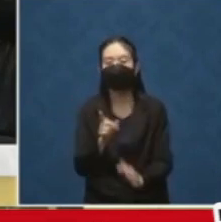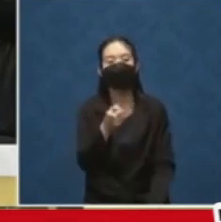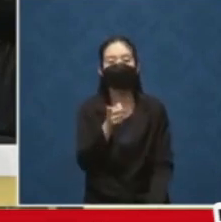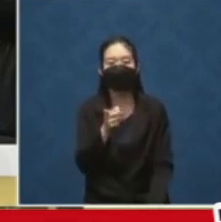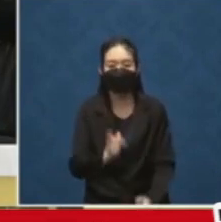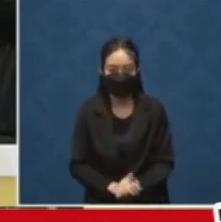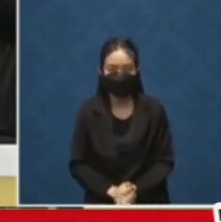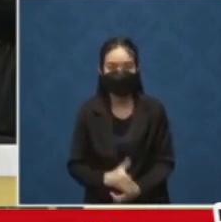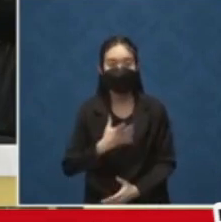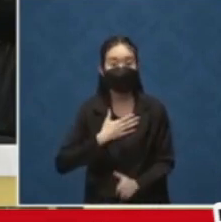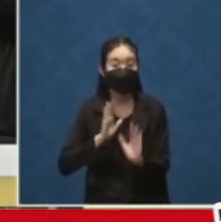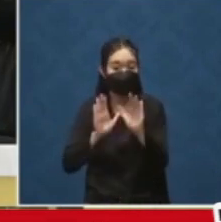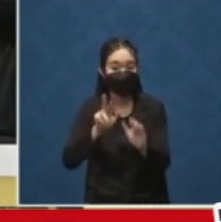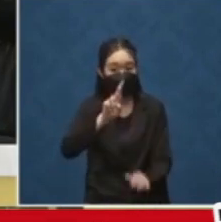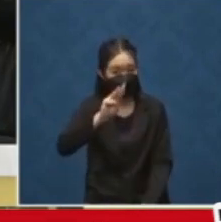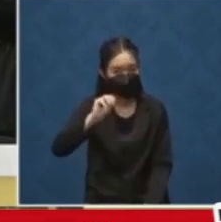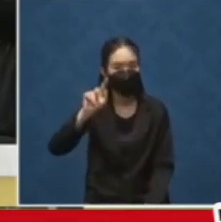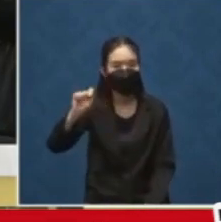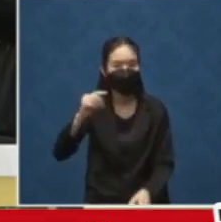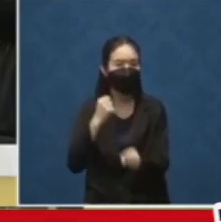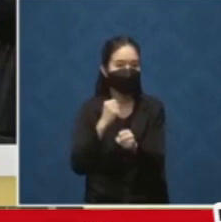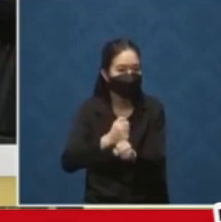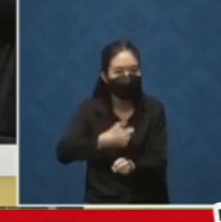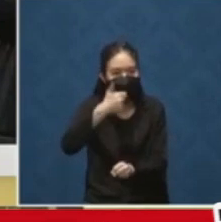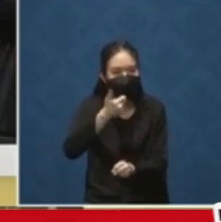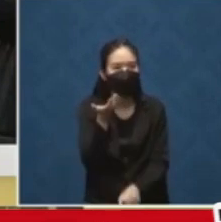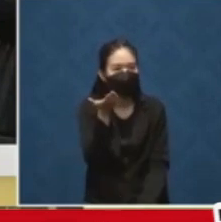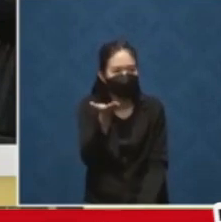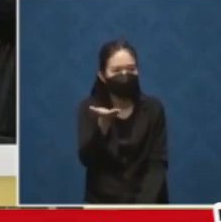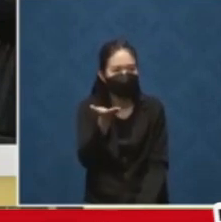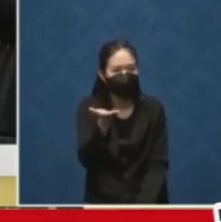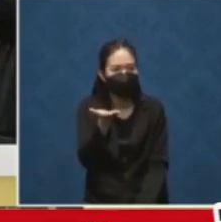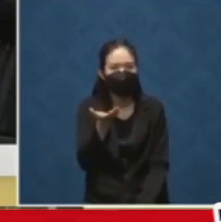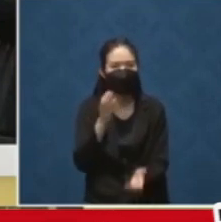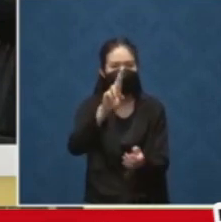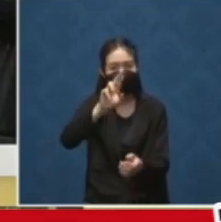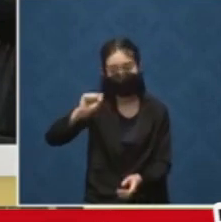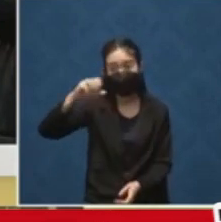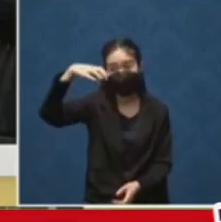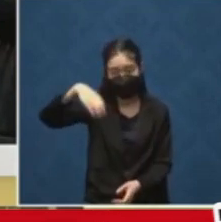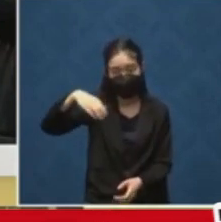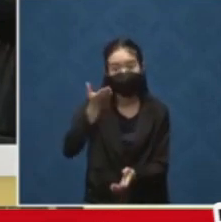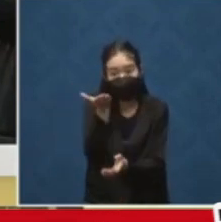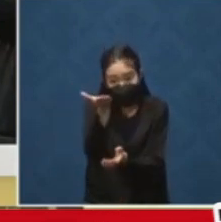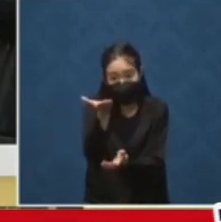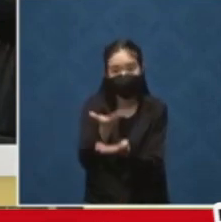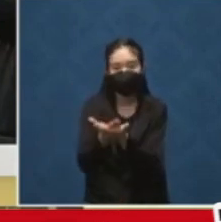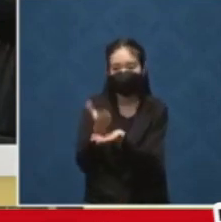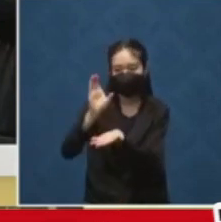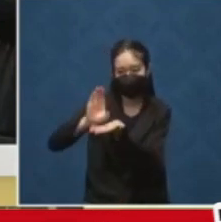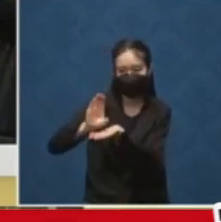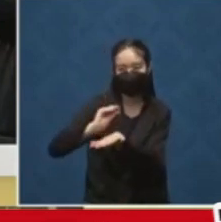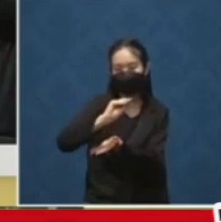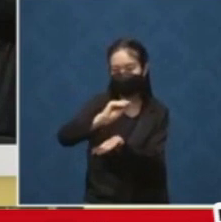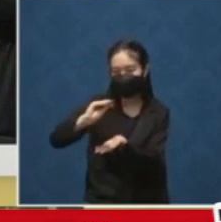ลูกโ่เรื่องนี้ผมฝากท่านละตำวนฟี ทำได้ครับมาขอสภายอยู่แล้รปมาณ